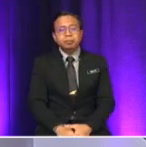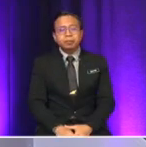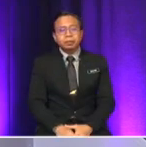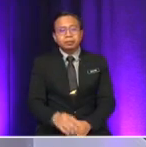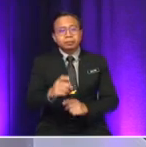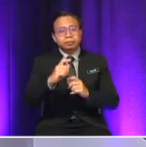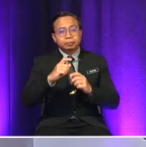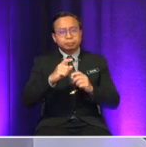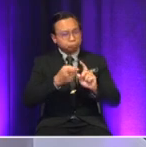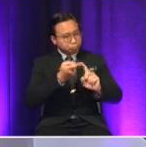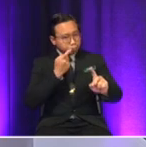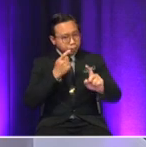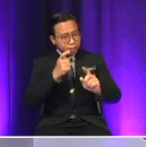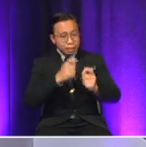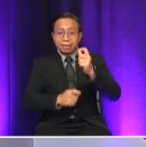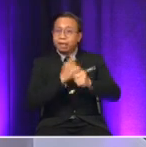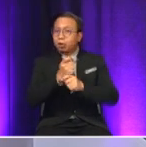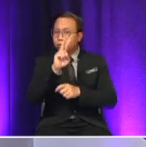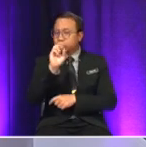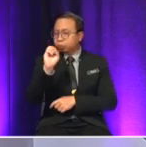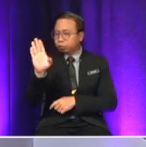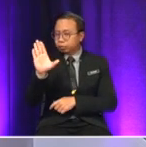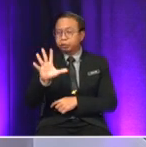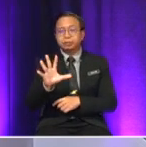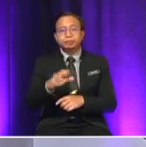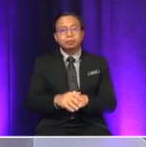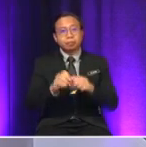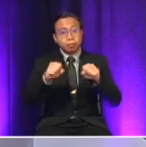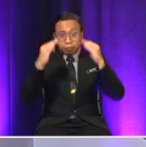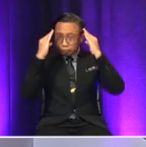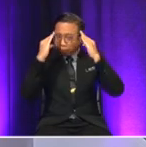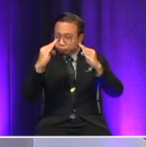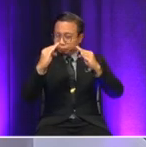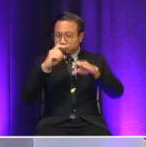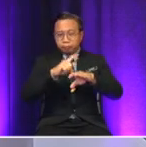tahun 2005. Jadi untuk hari ini kita beri fokus kepada